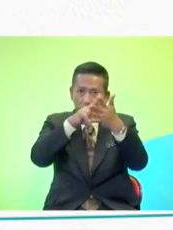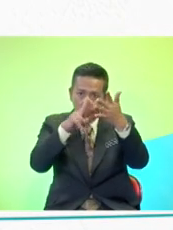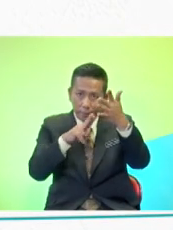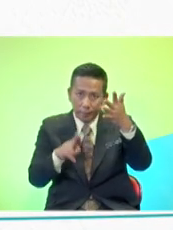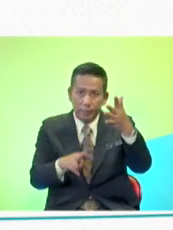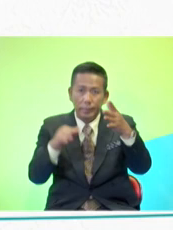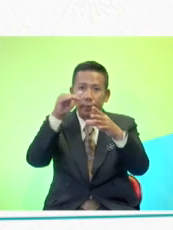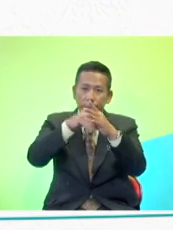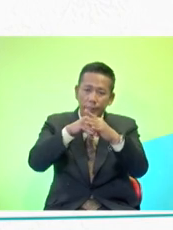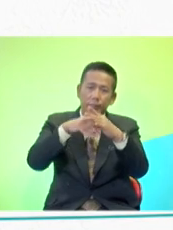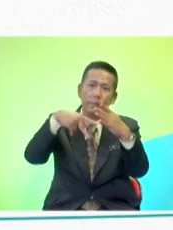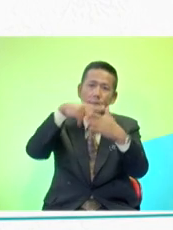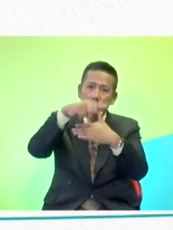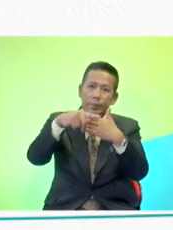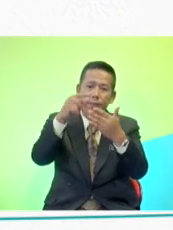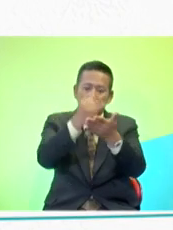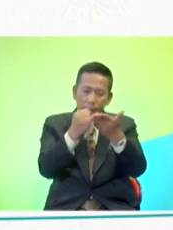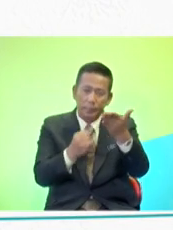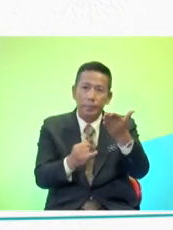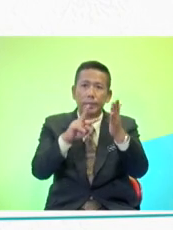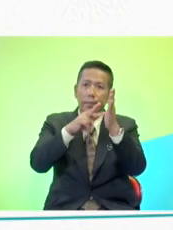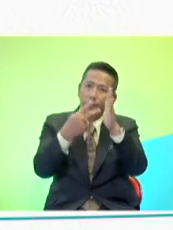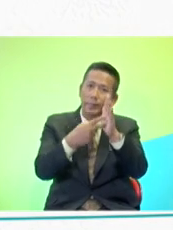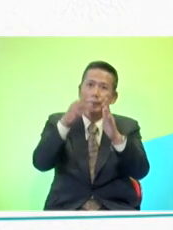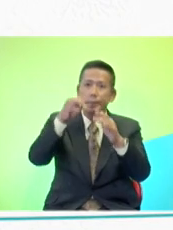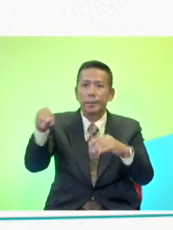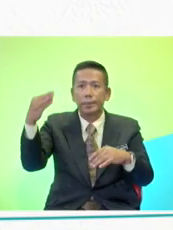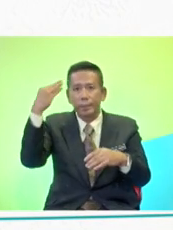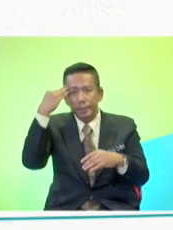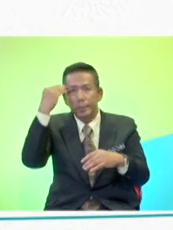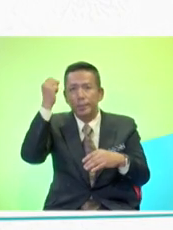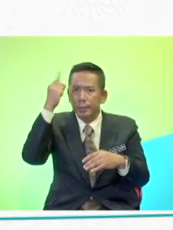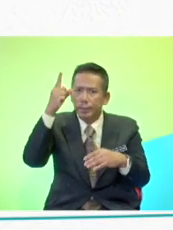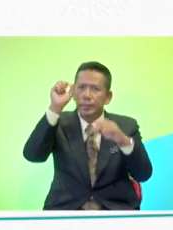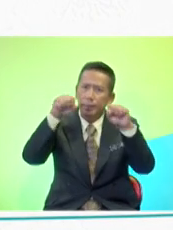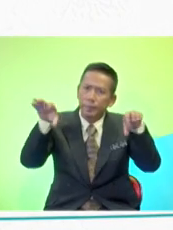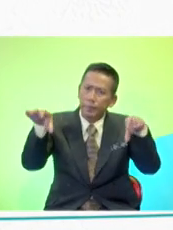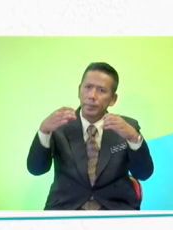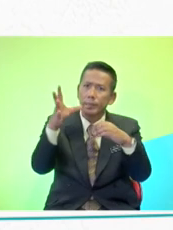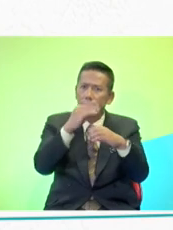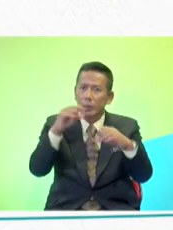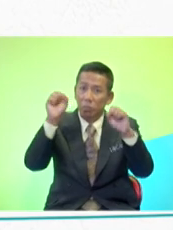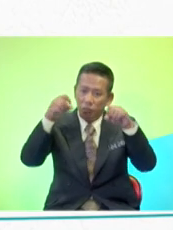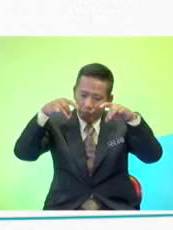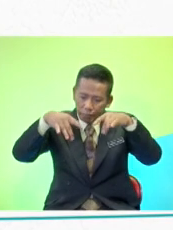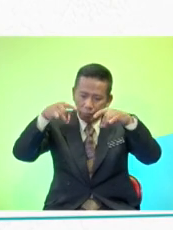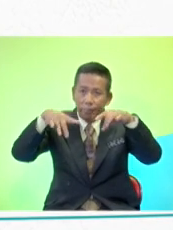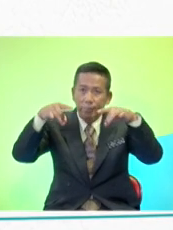seni maksudnya murid tahu murid paham boleh buat dan boleh menganalisis